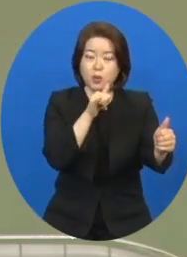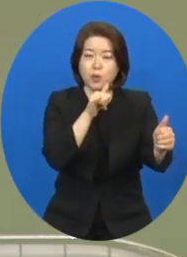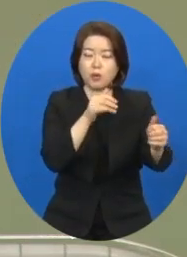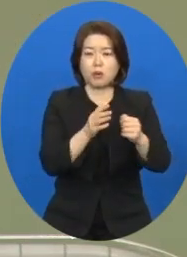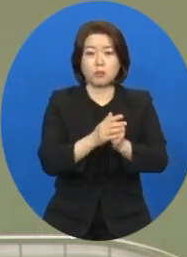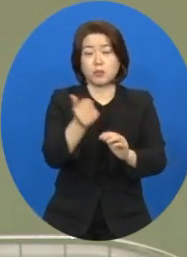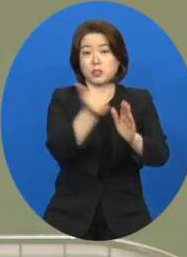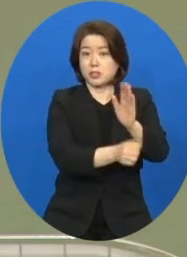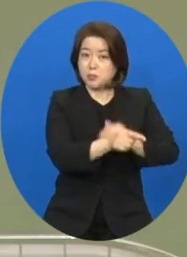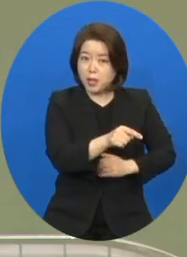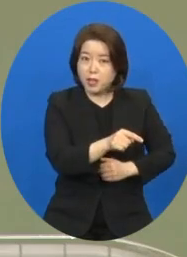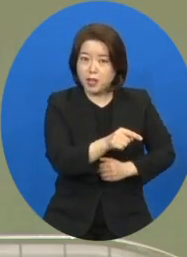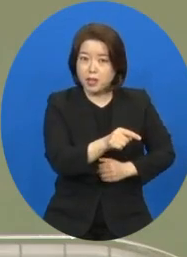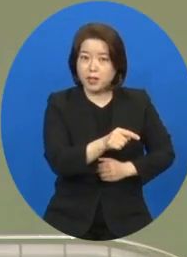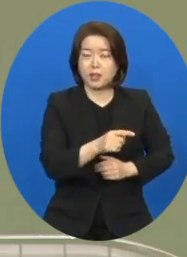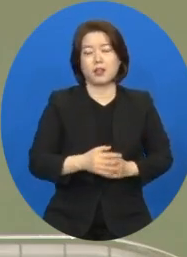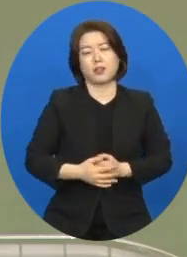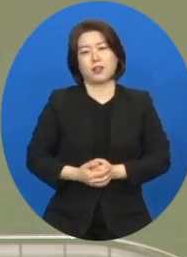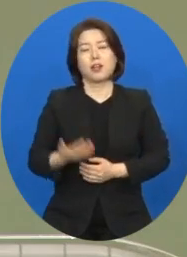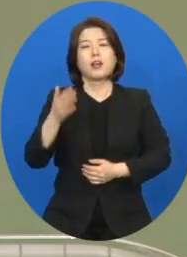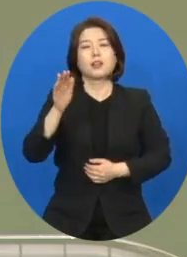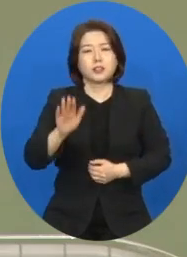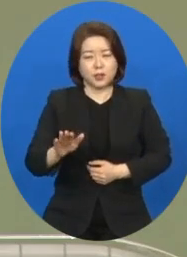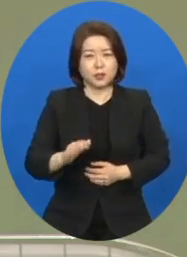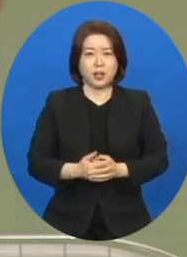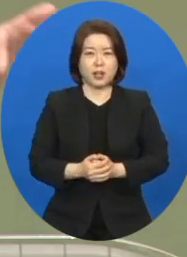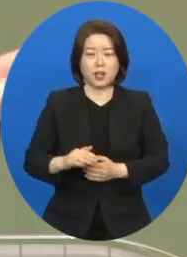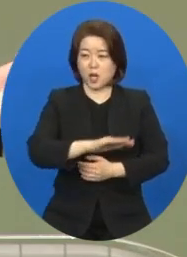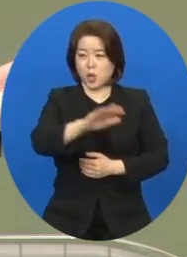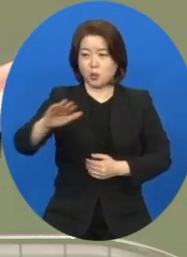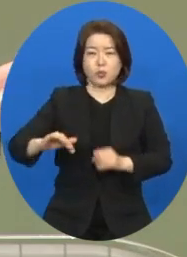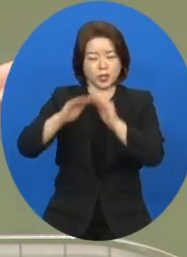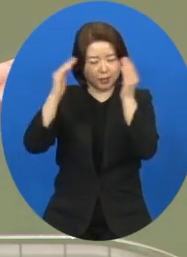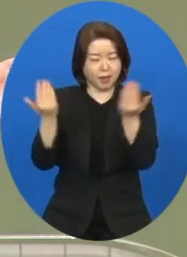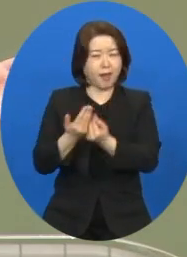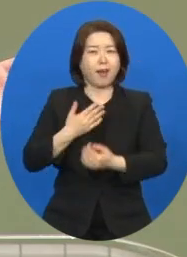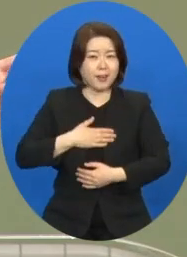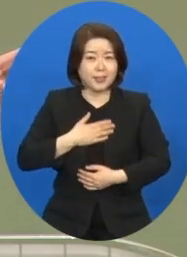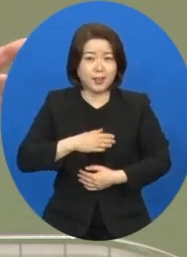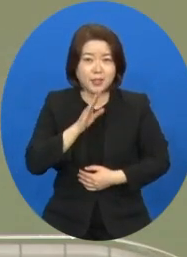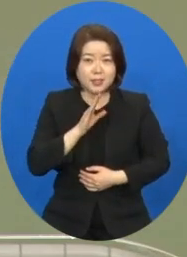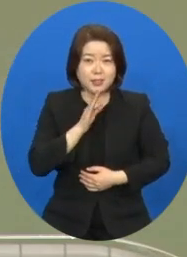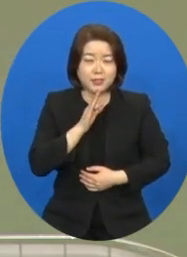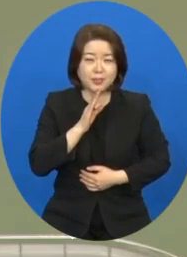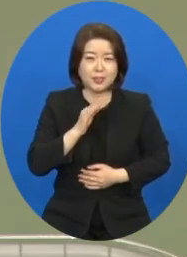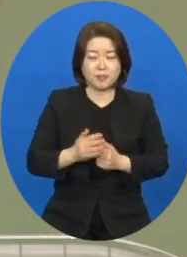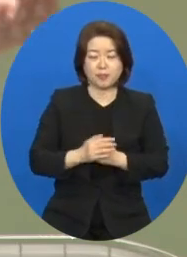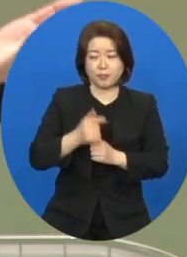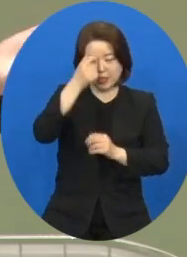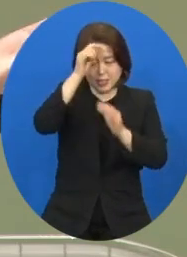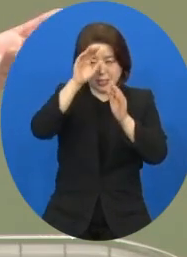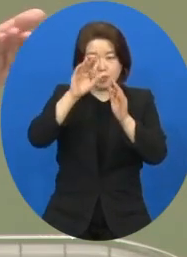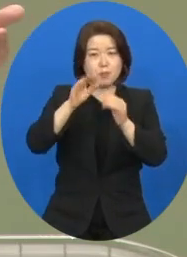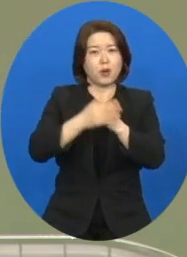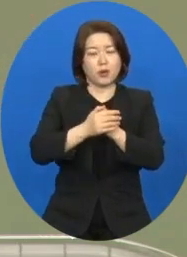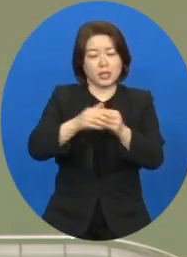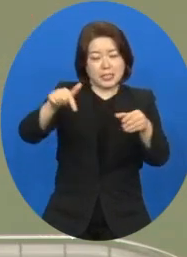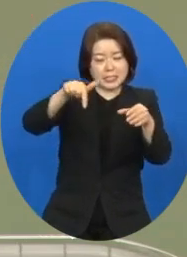실패죠. 그러나 우리가 다 알잖아요. 기독교 역사를